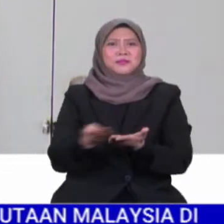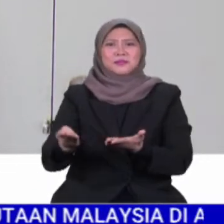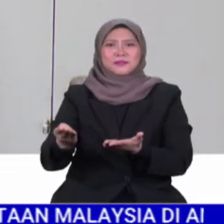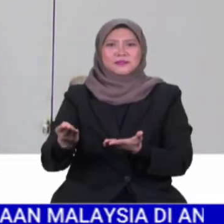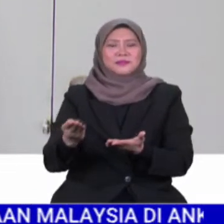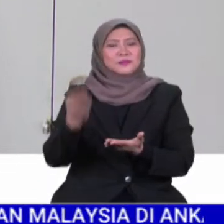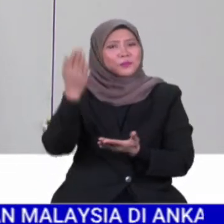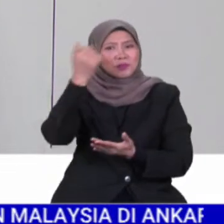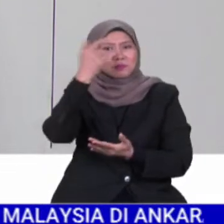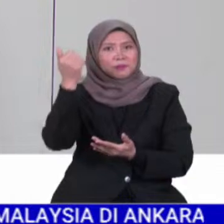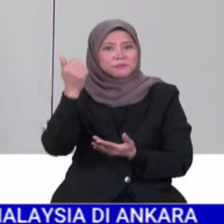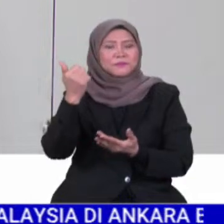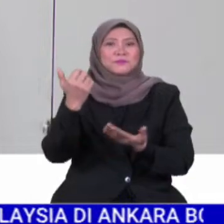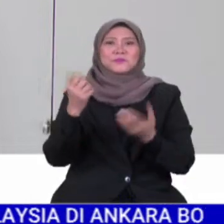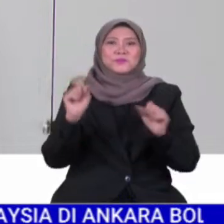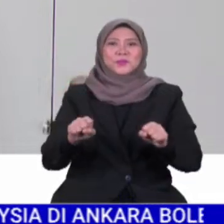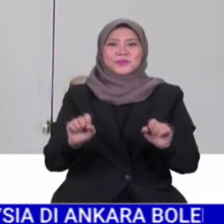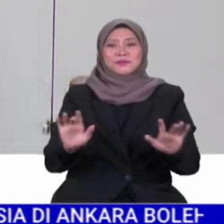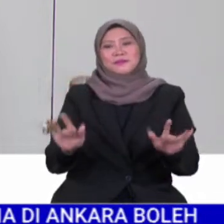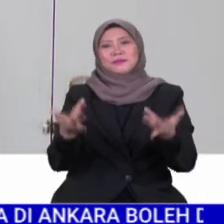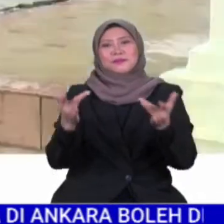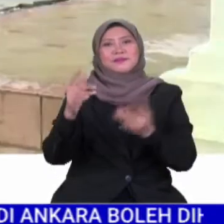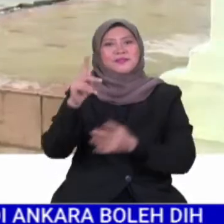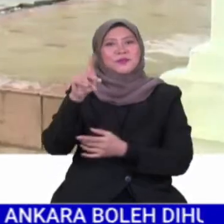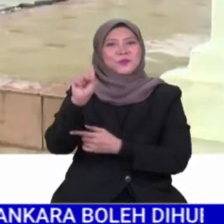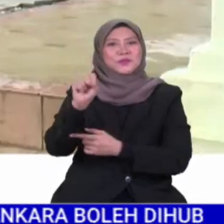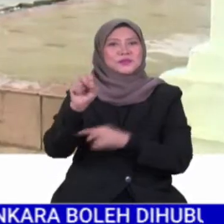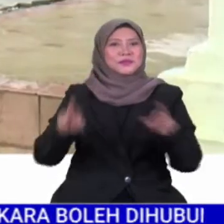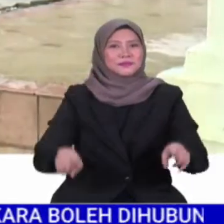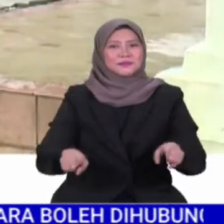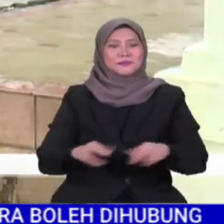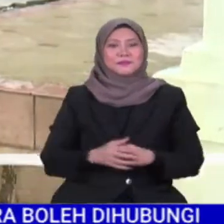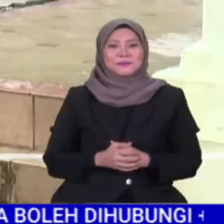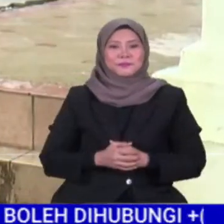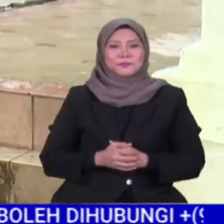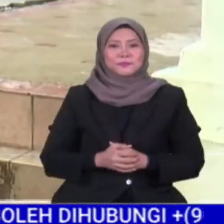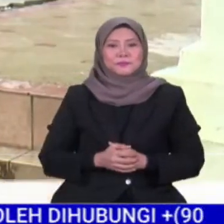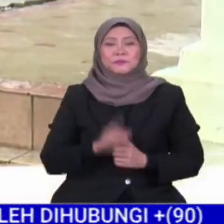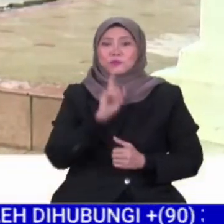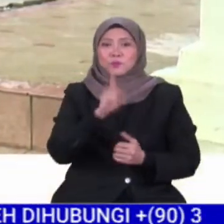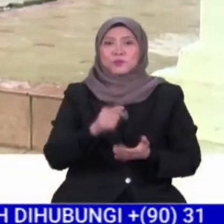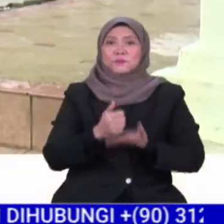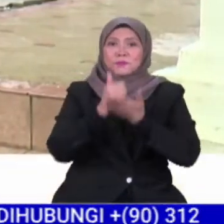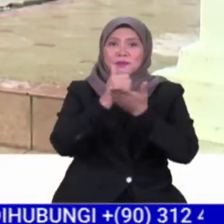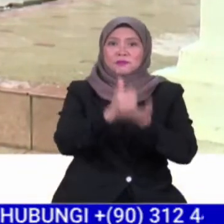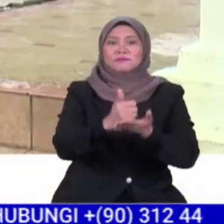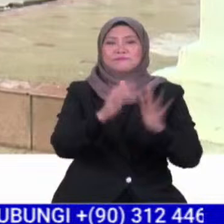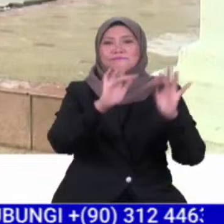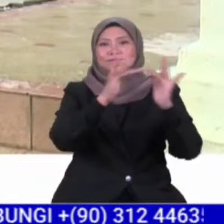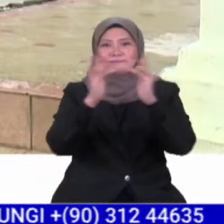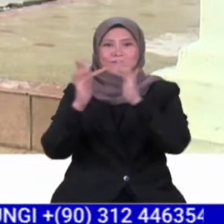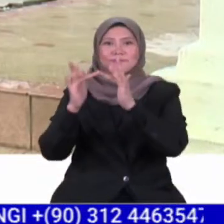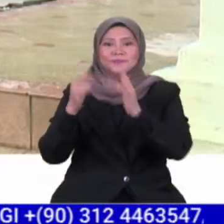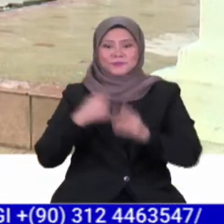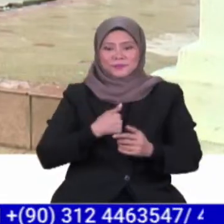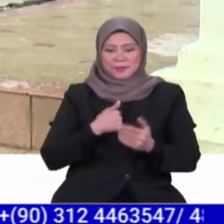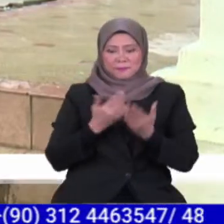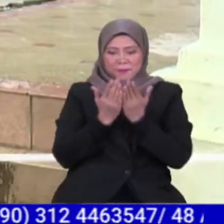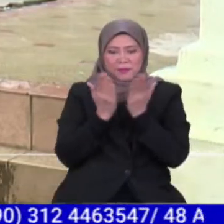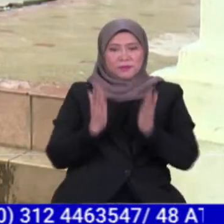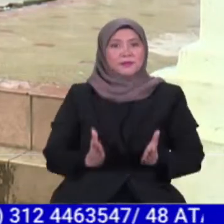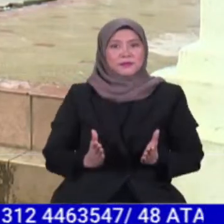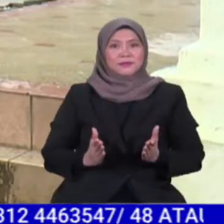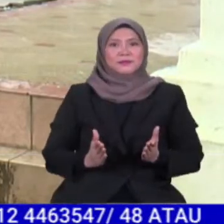semua, dia akan dapat meringankan kos rakyat. Bagi saya, ia sangat membantulah sebab saya sebagai seorang pelajar